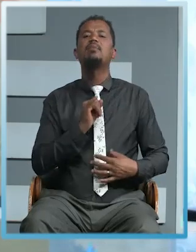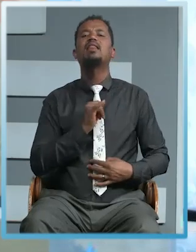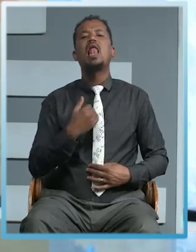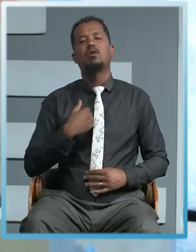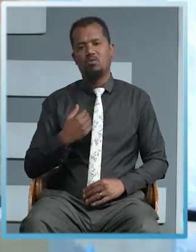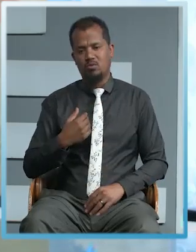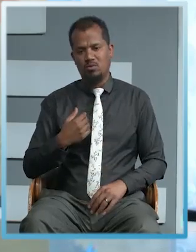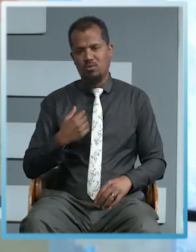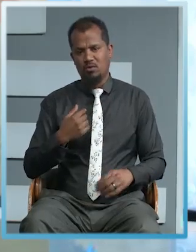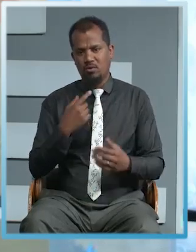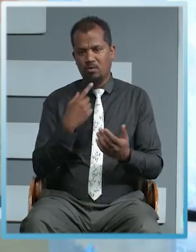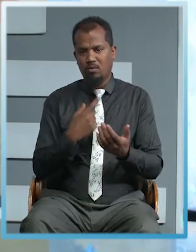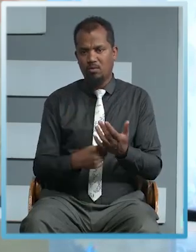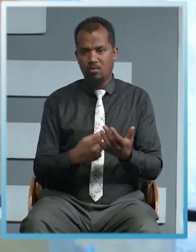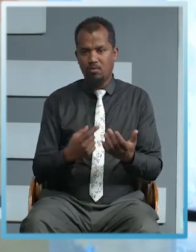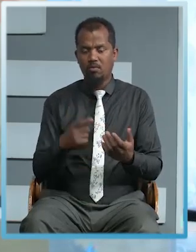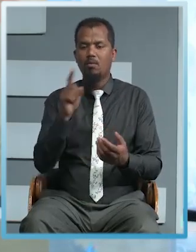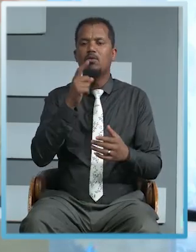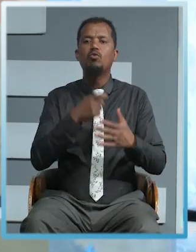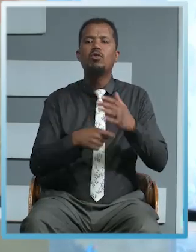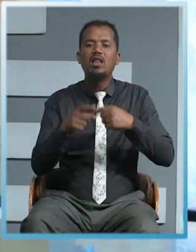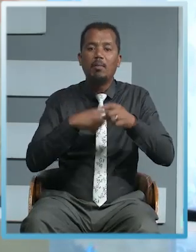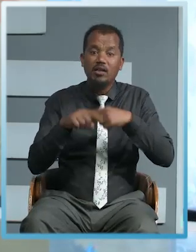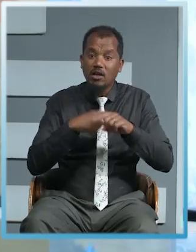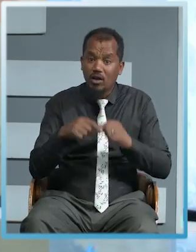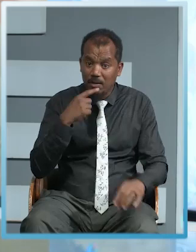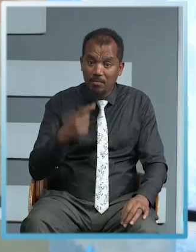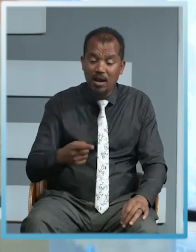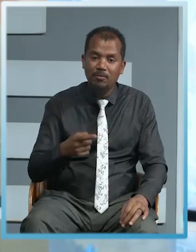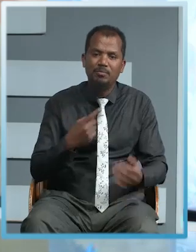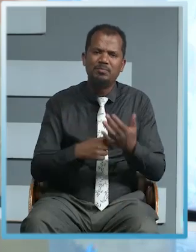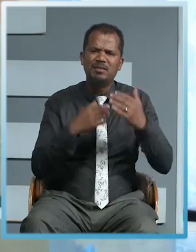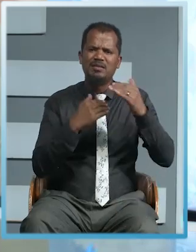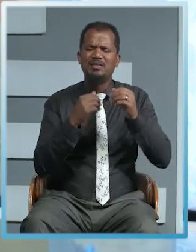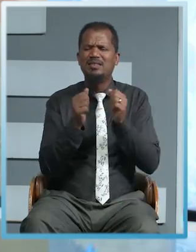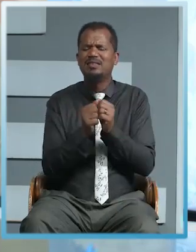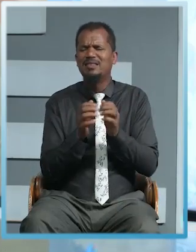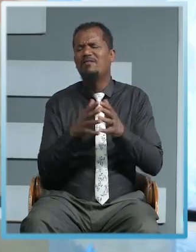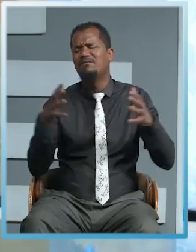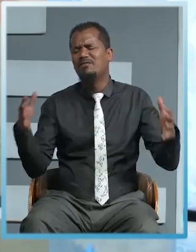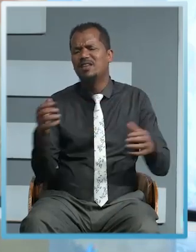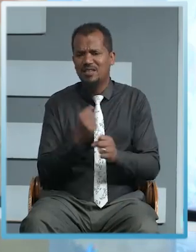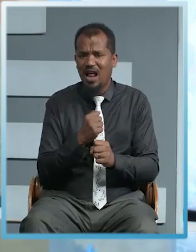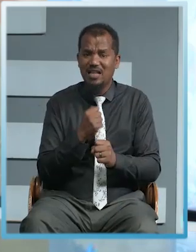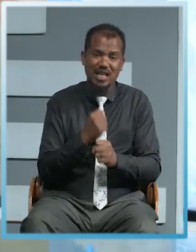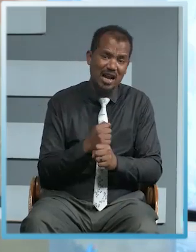ዋናው ነገር እና በዛ በገ ምን ውጤት አመጣታቸዋል ለሚባለው ይሄን ያህል ሰፊ ስራ ሰራን